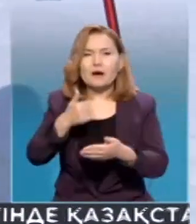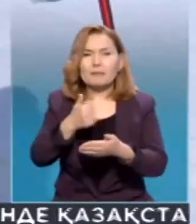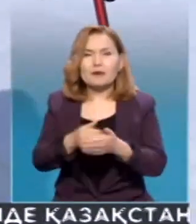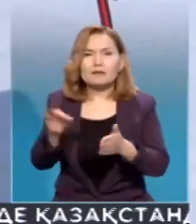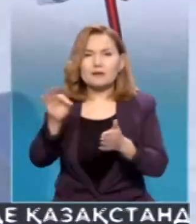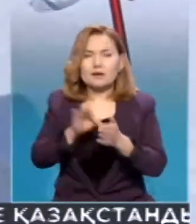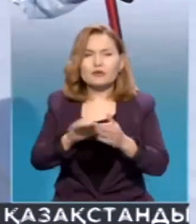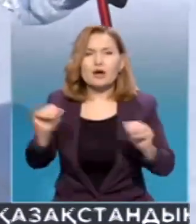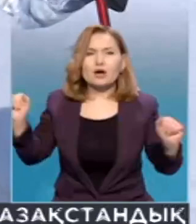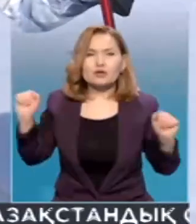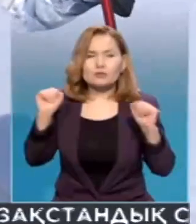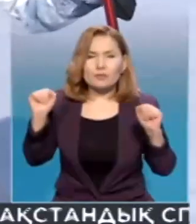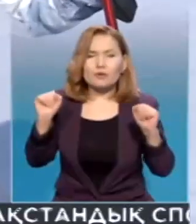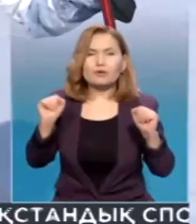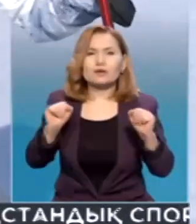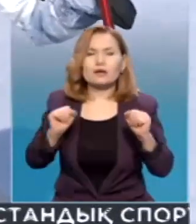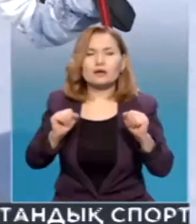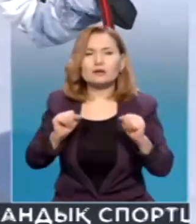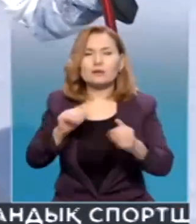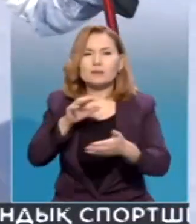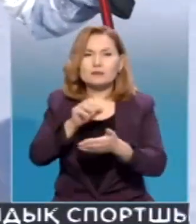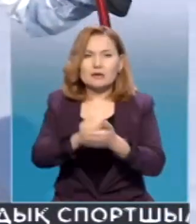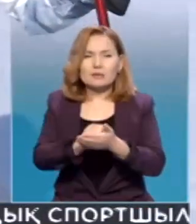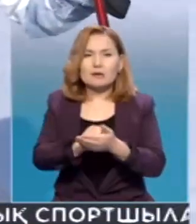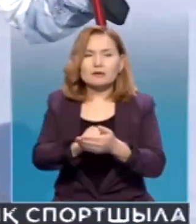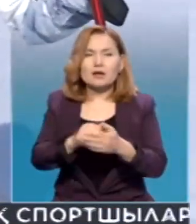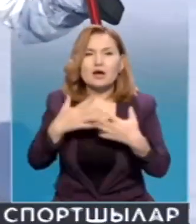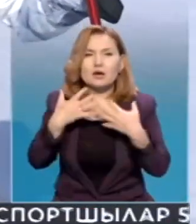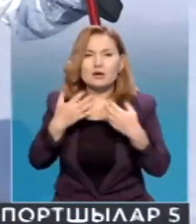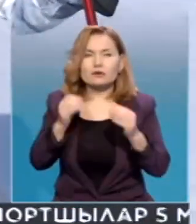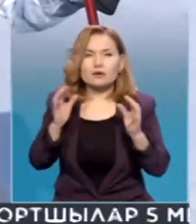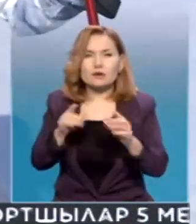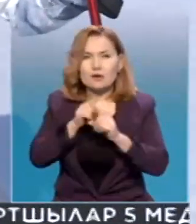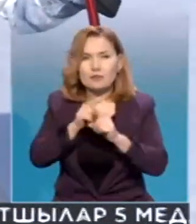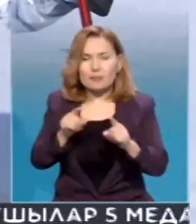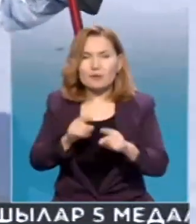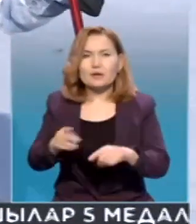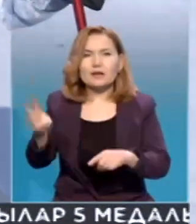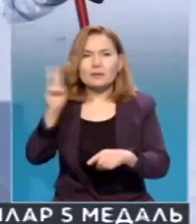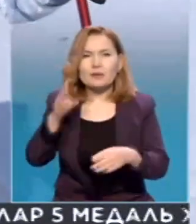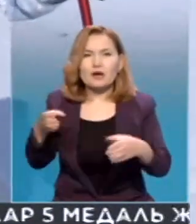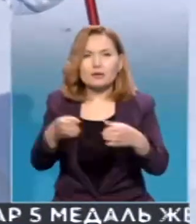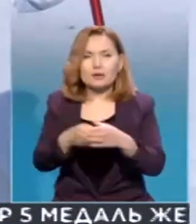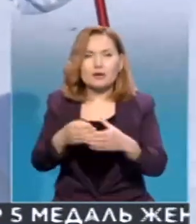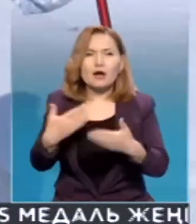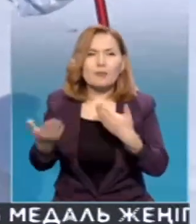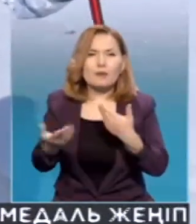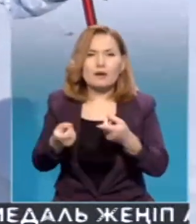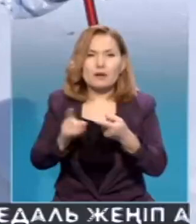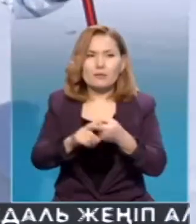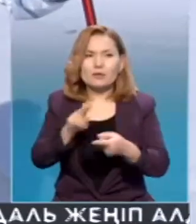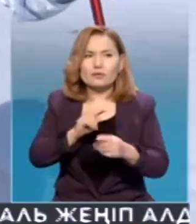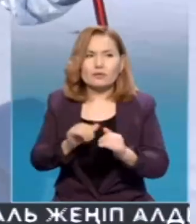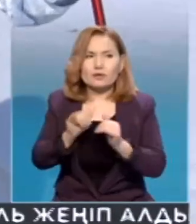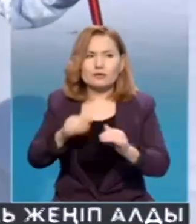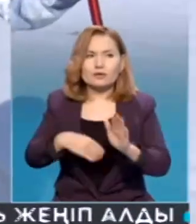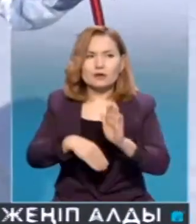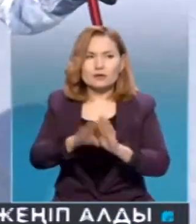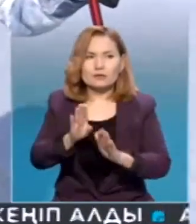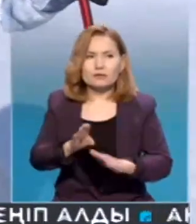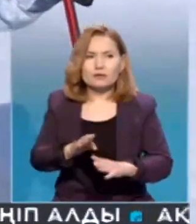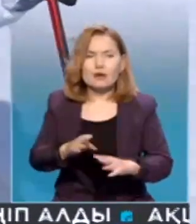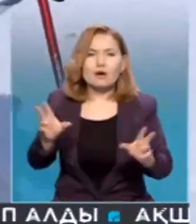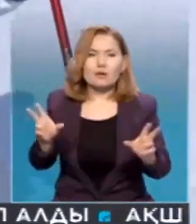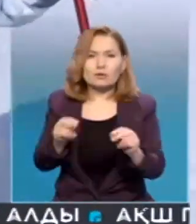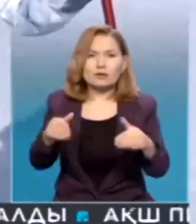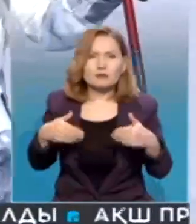мақсаты спортпен салауатты өмір салтын насихаттау және де дипломатиялық корпуспен қарым-қатынастарды нығайту. Иә,